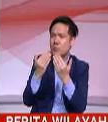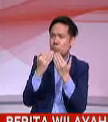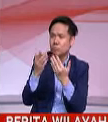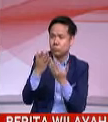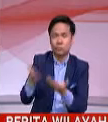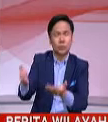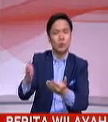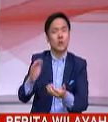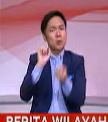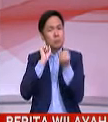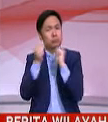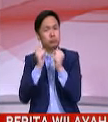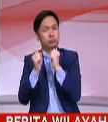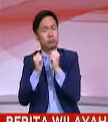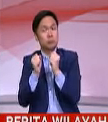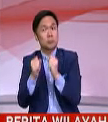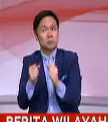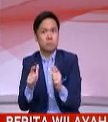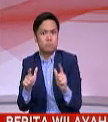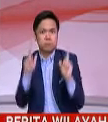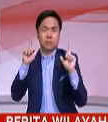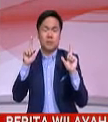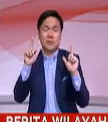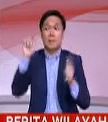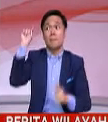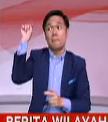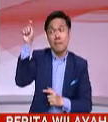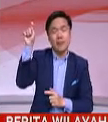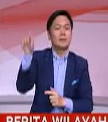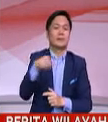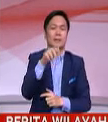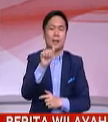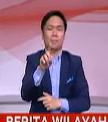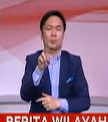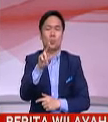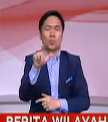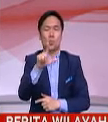ahli-ahli suka negara termasuk tokoh badminton negara Abdul Rashid Muhammad Sidik